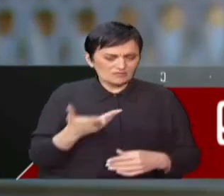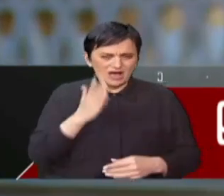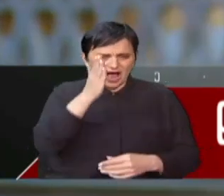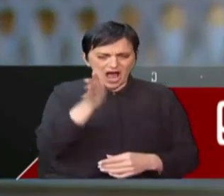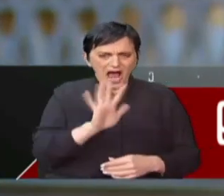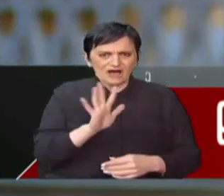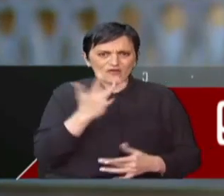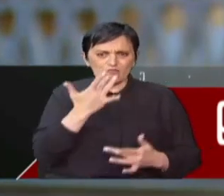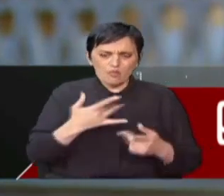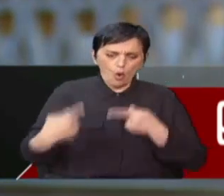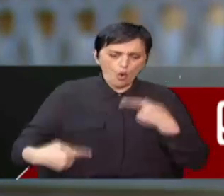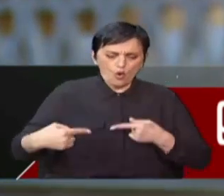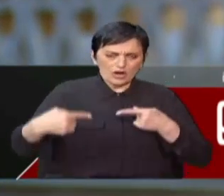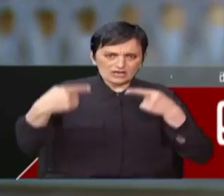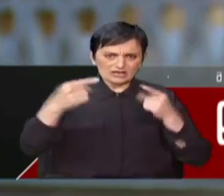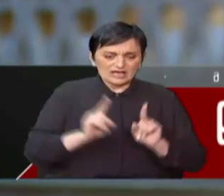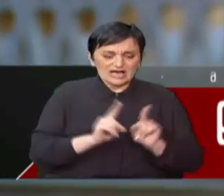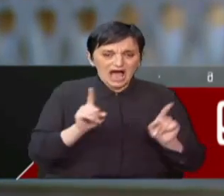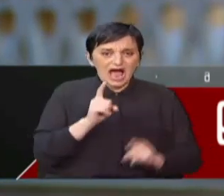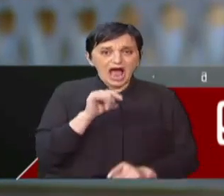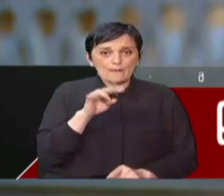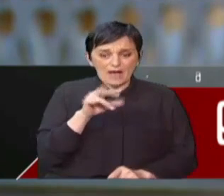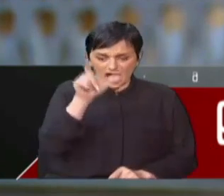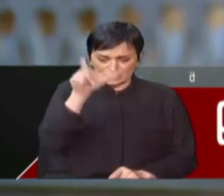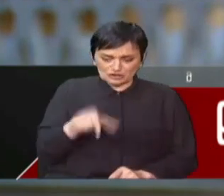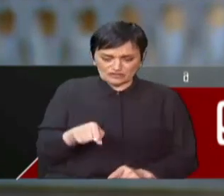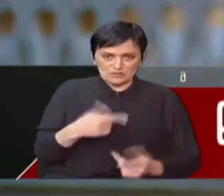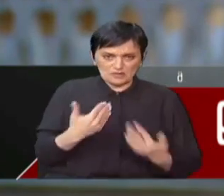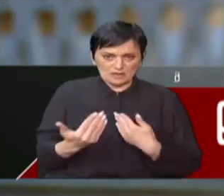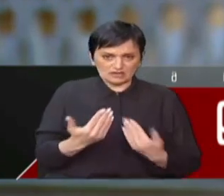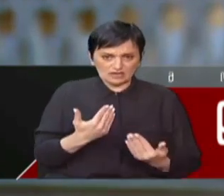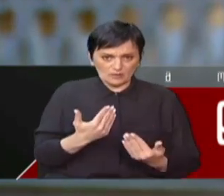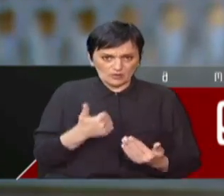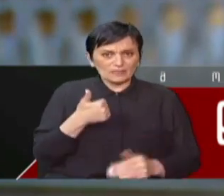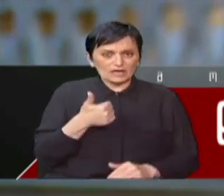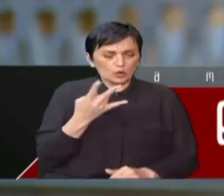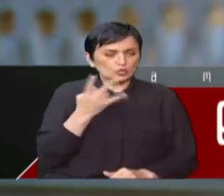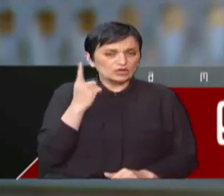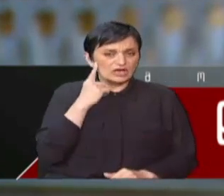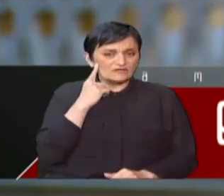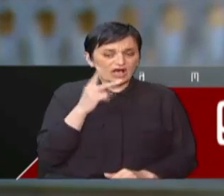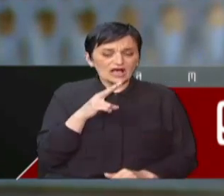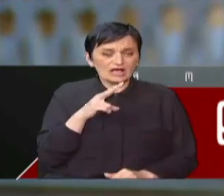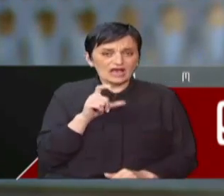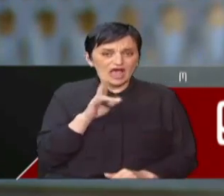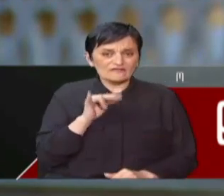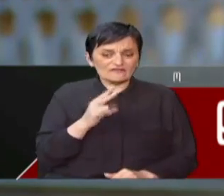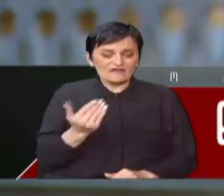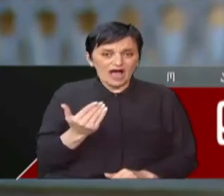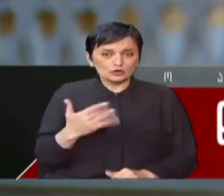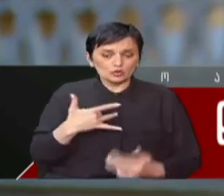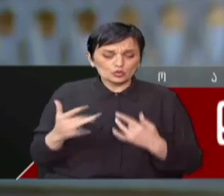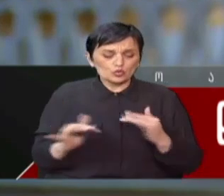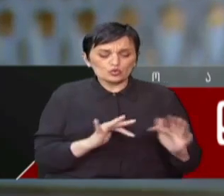რაღაც პოლემიკაში შესვას განსაკუთრებით ახლა ლევან ხაბეიშვილთან მიმართებაში, ხო, იმიტომ რომ კარგად უნდა გვესმოდეს ლევანის